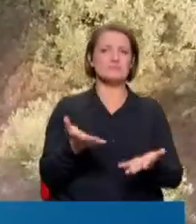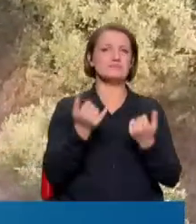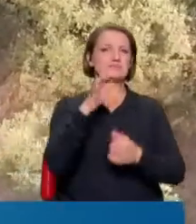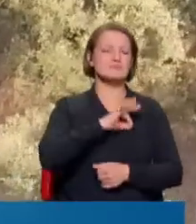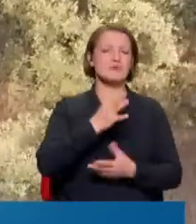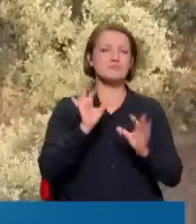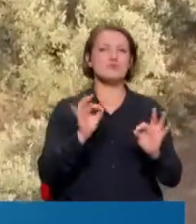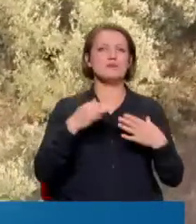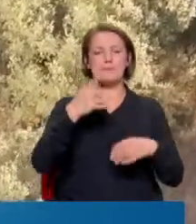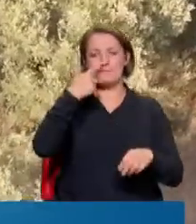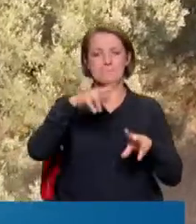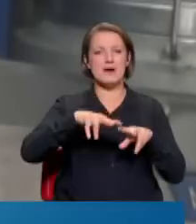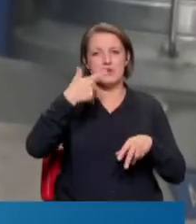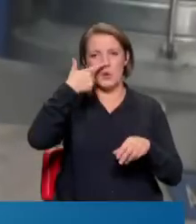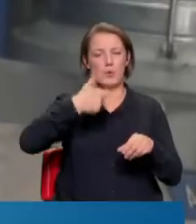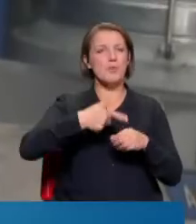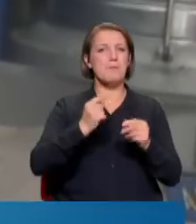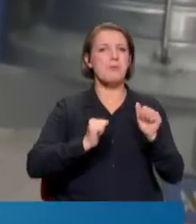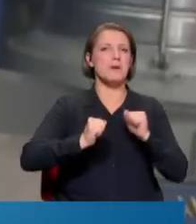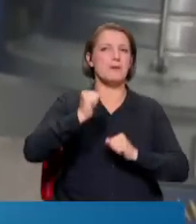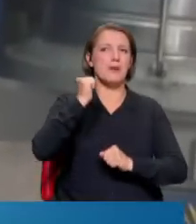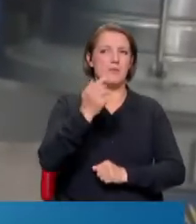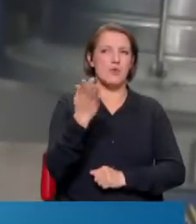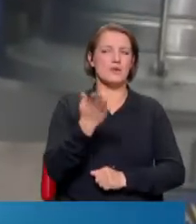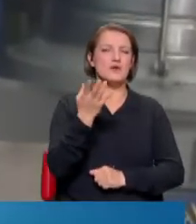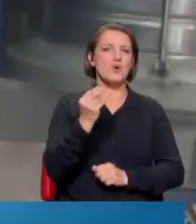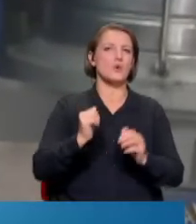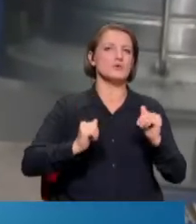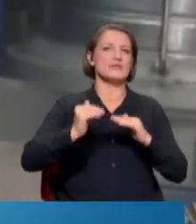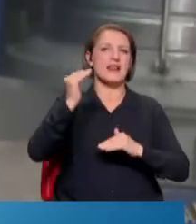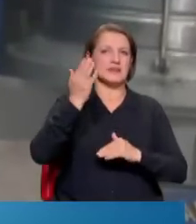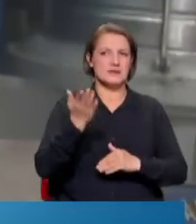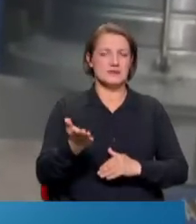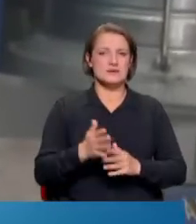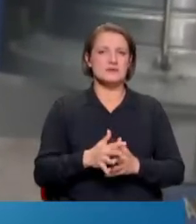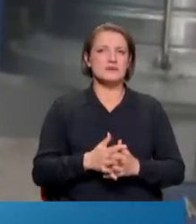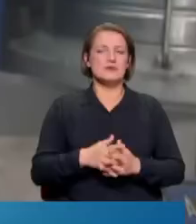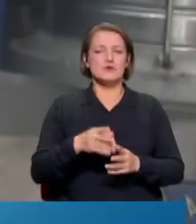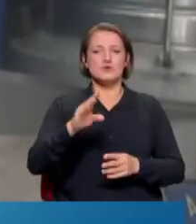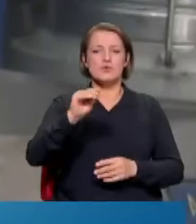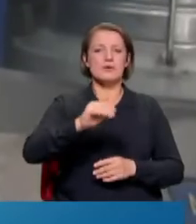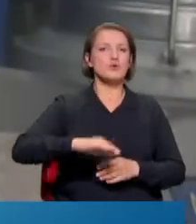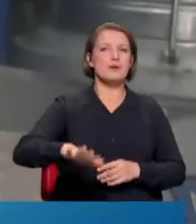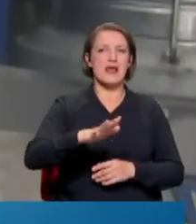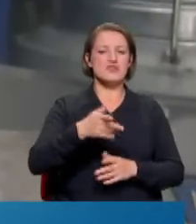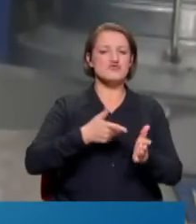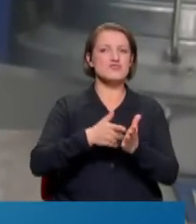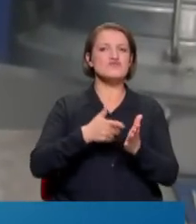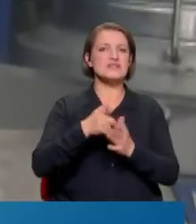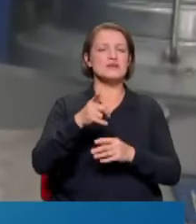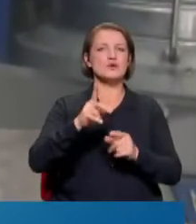mümkün değil mazot fiyatları aldı başını gitti onlar da çok yükseldi Eee gübre aynı şekilde çiftçinin